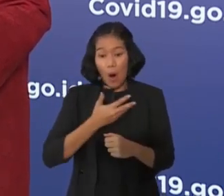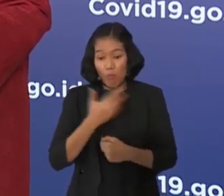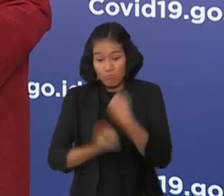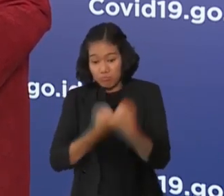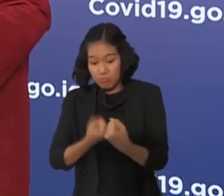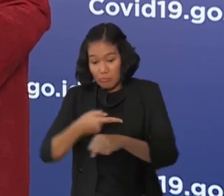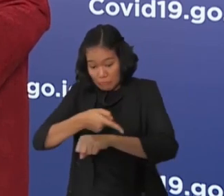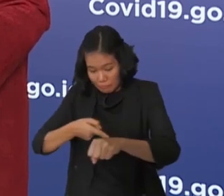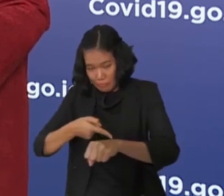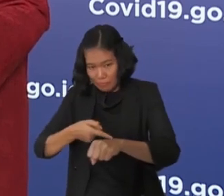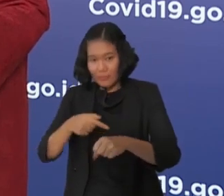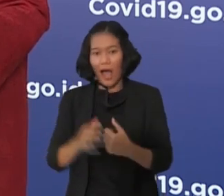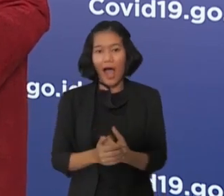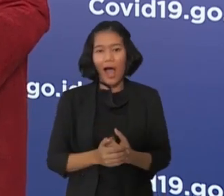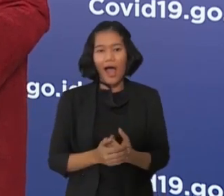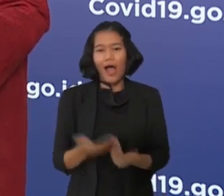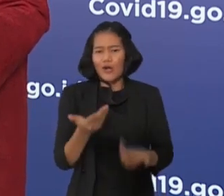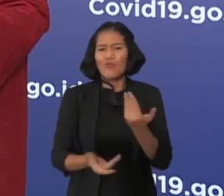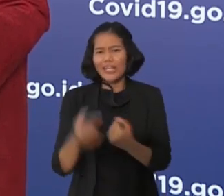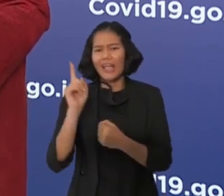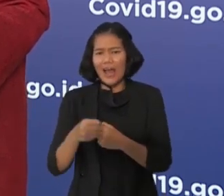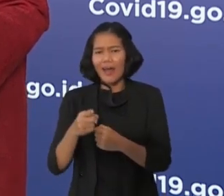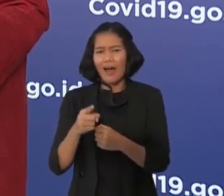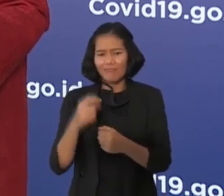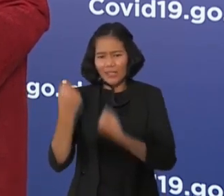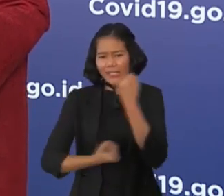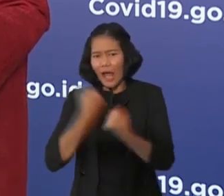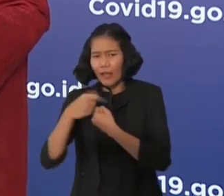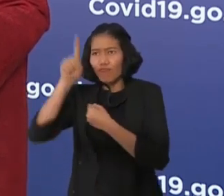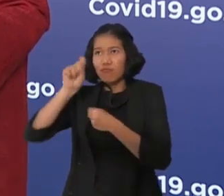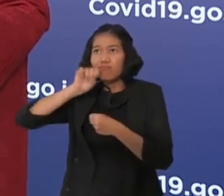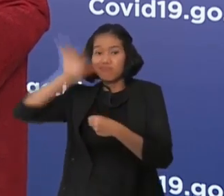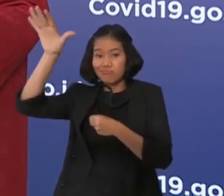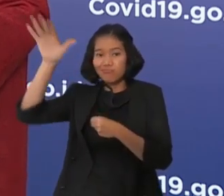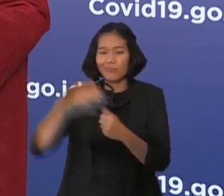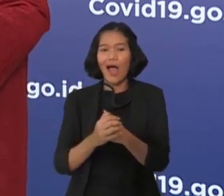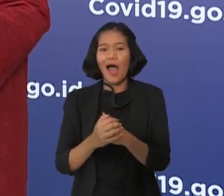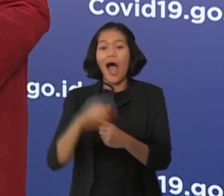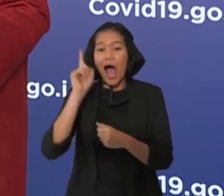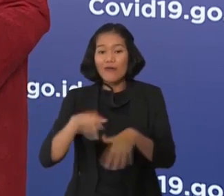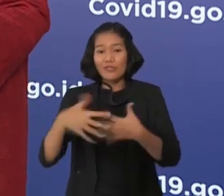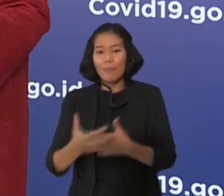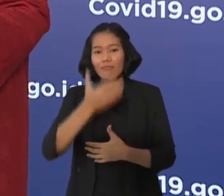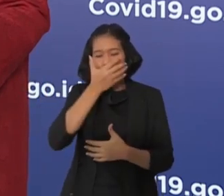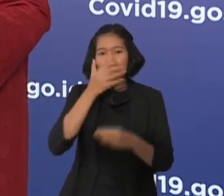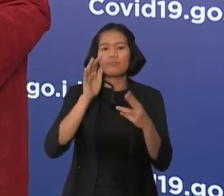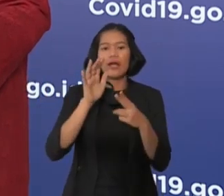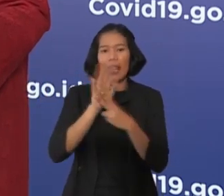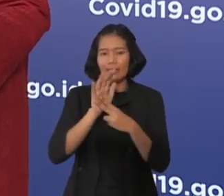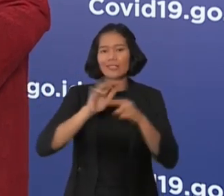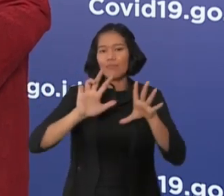memungkinkan memicu keluarnya aerosol maka diharuskan menggunakan masker N95